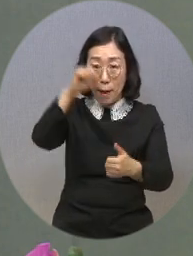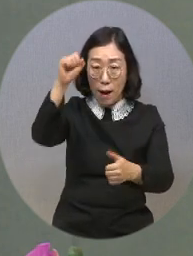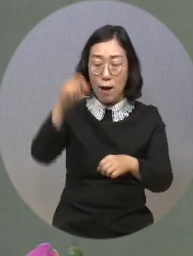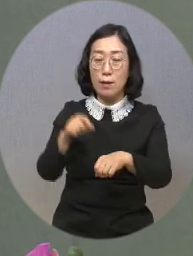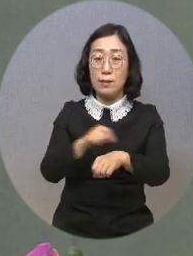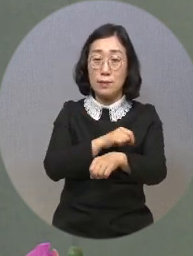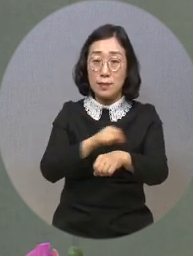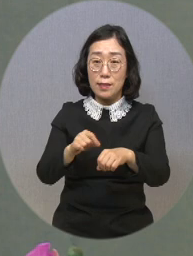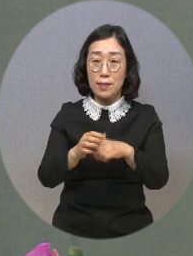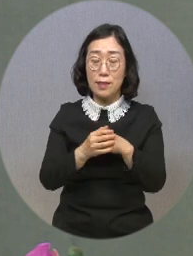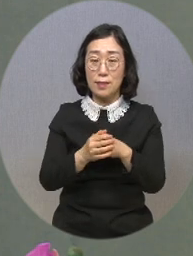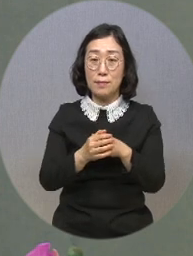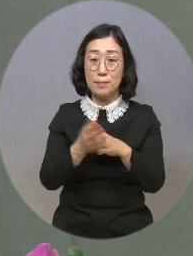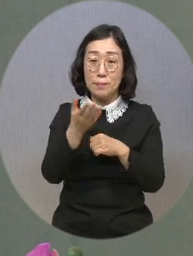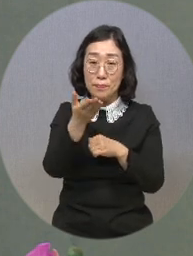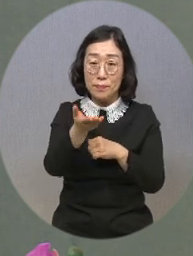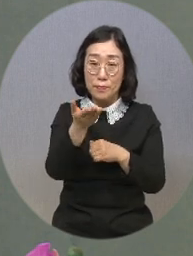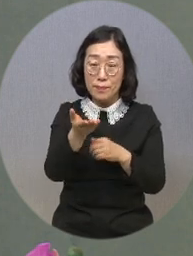특히